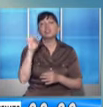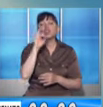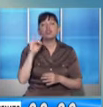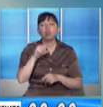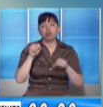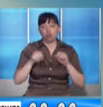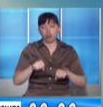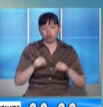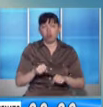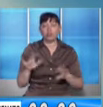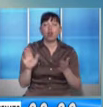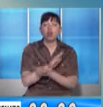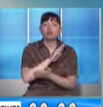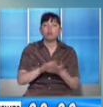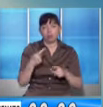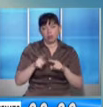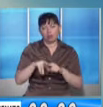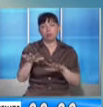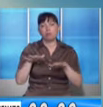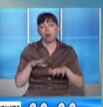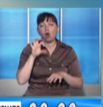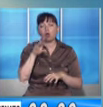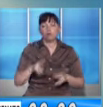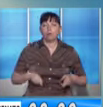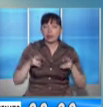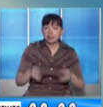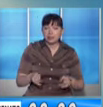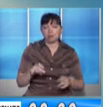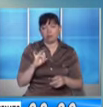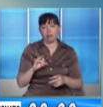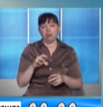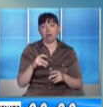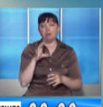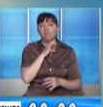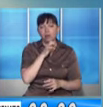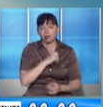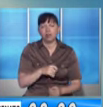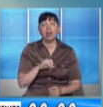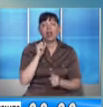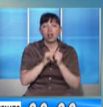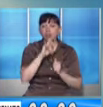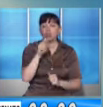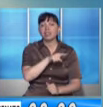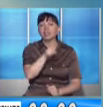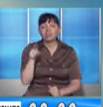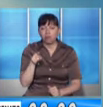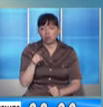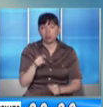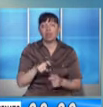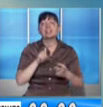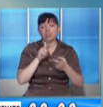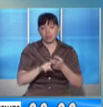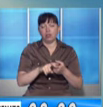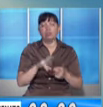istorică să curățim acest parlament de hoți și bandiți. Depinde de fiecare dintre dumneavoastră cum vor